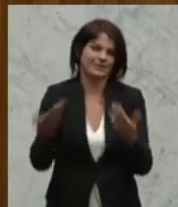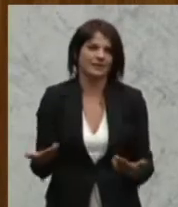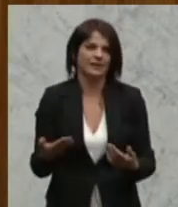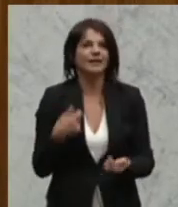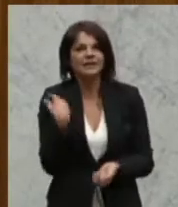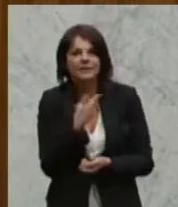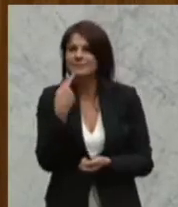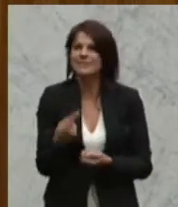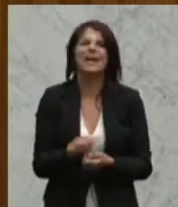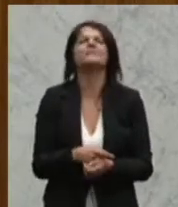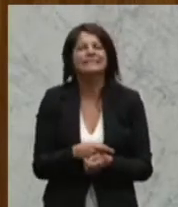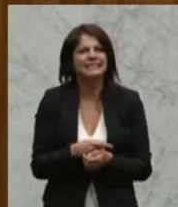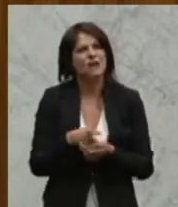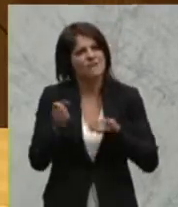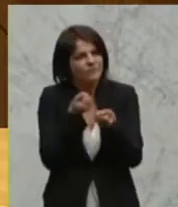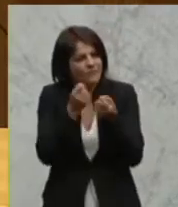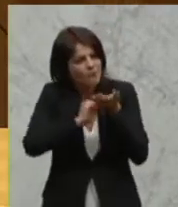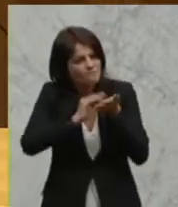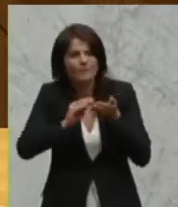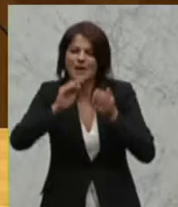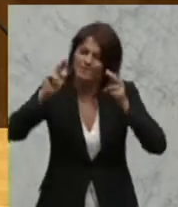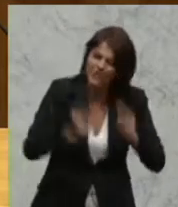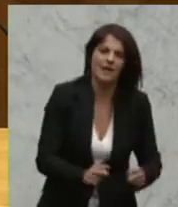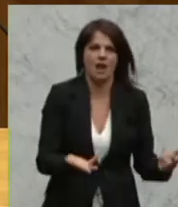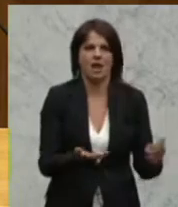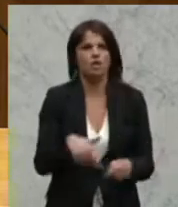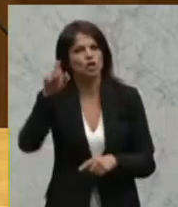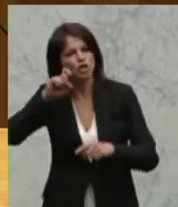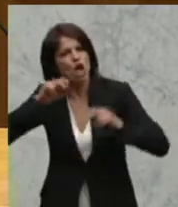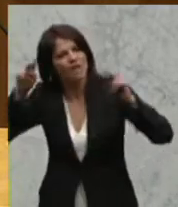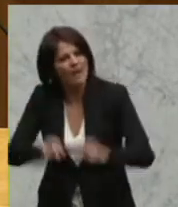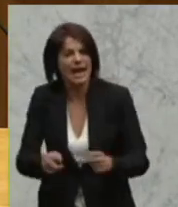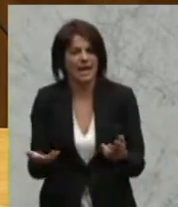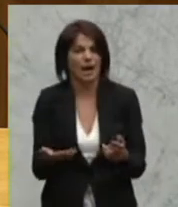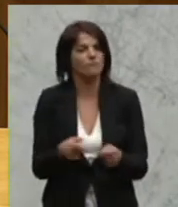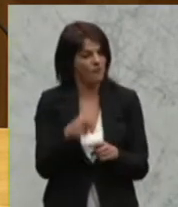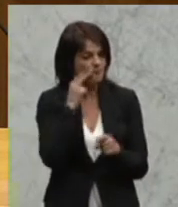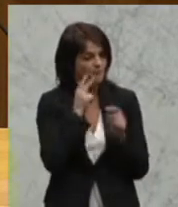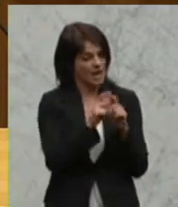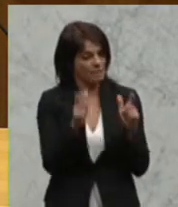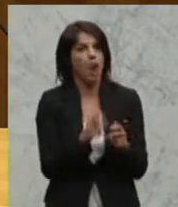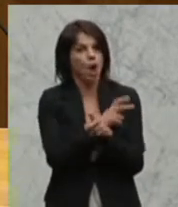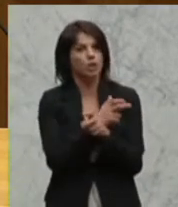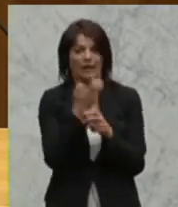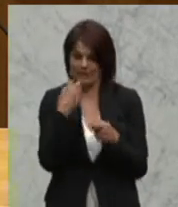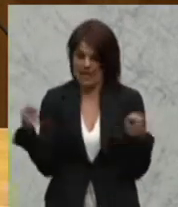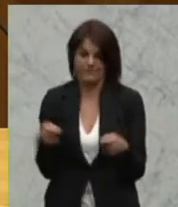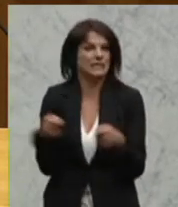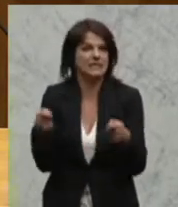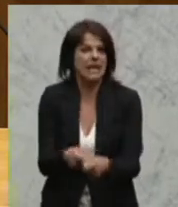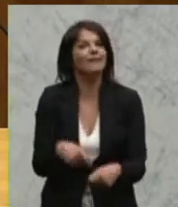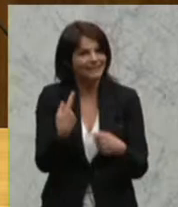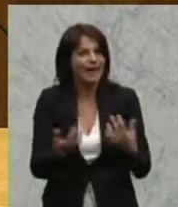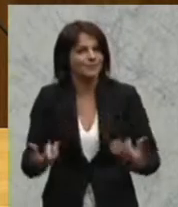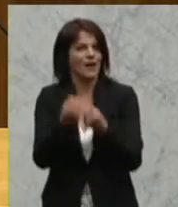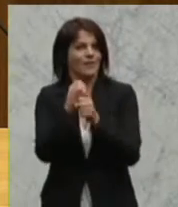sagen, runter mit der Bürokratie, runter mit den Steuern, wenn Firmen in Österreich investieren, damit es hier